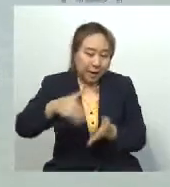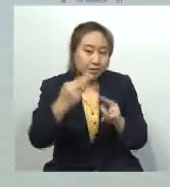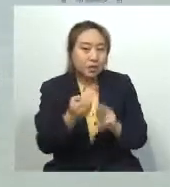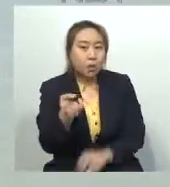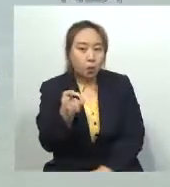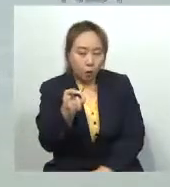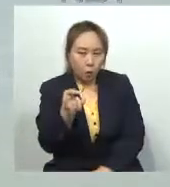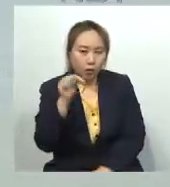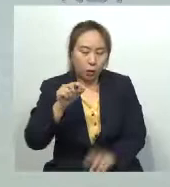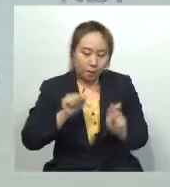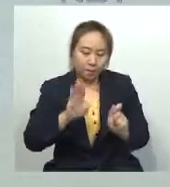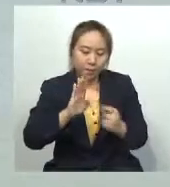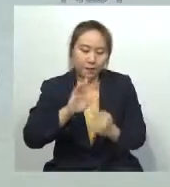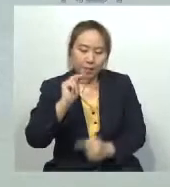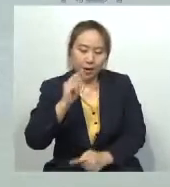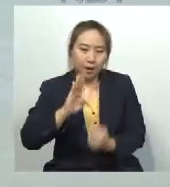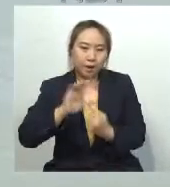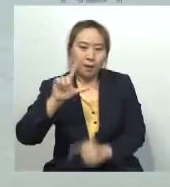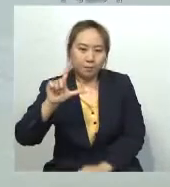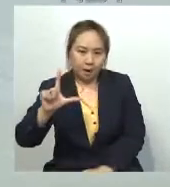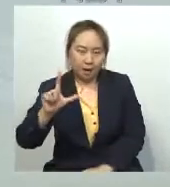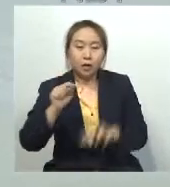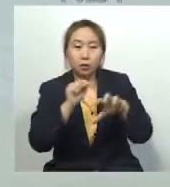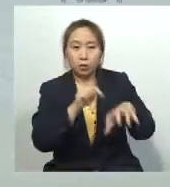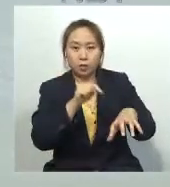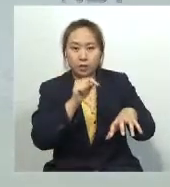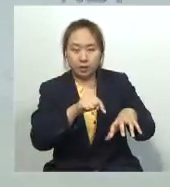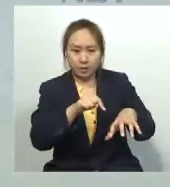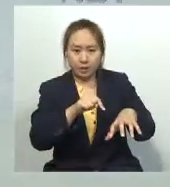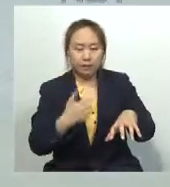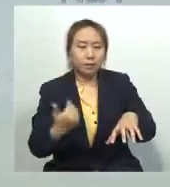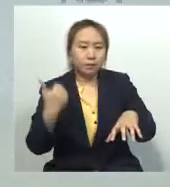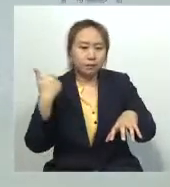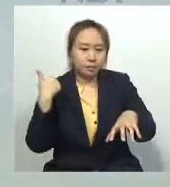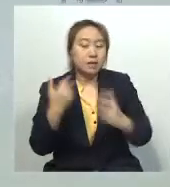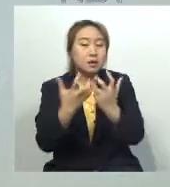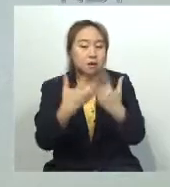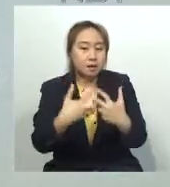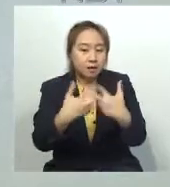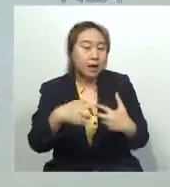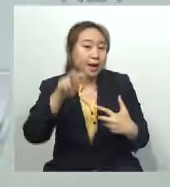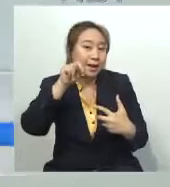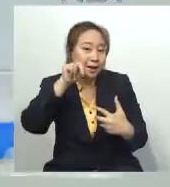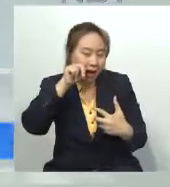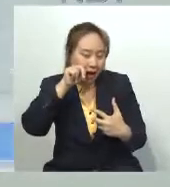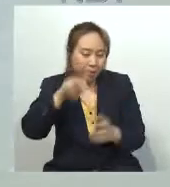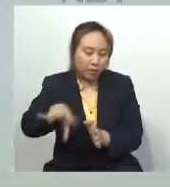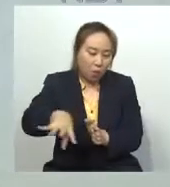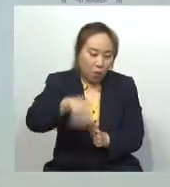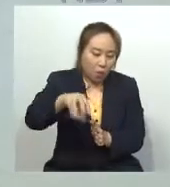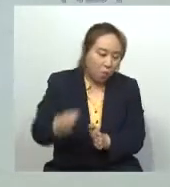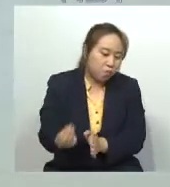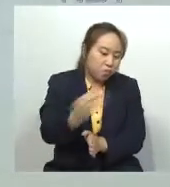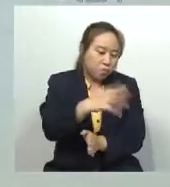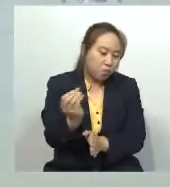ไหลผ่านพื้นที่อำเภอบางบานและจุดนี้คือจุดที่มีการตั้งเครื่องสูบน้ำด้วยระบบสูบน้ำไฟฟ้